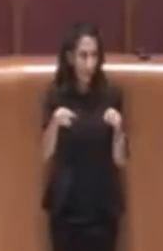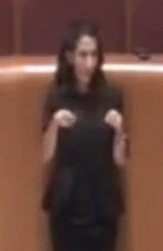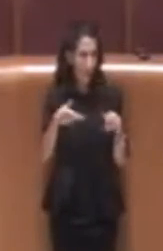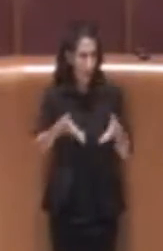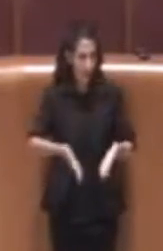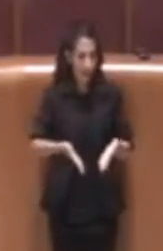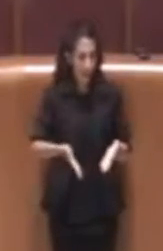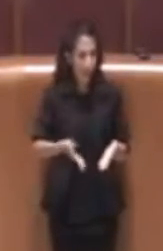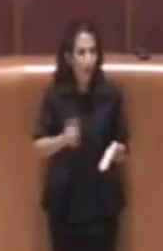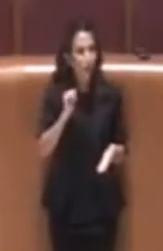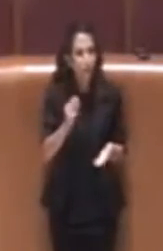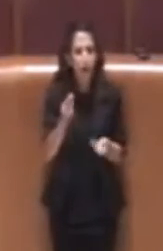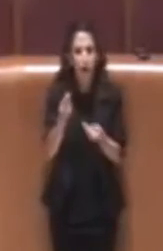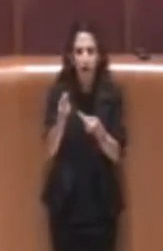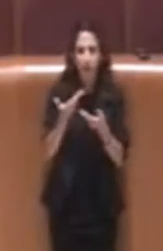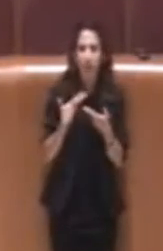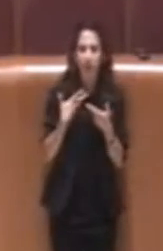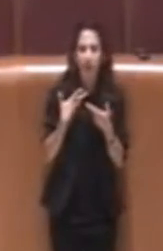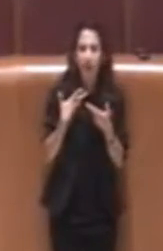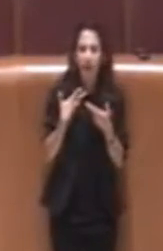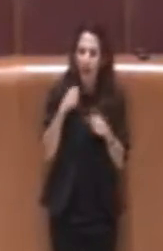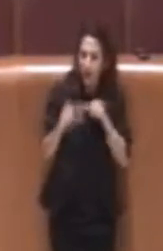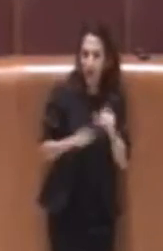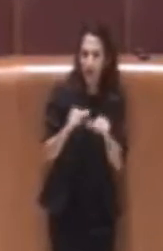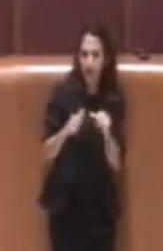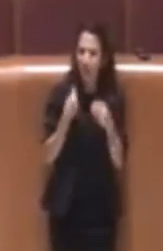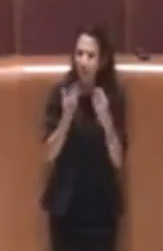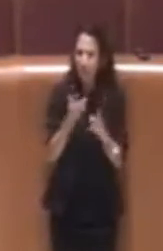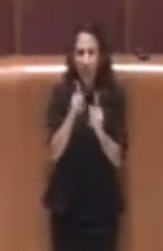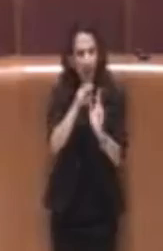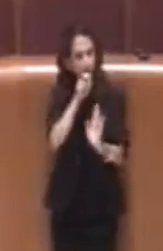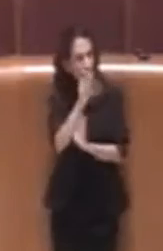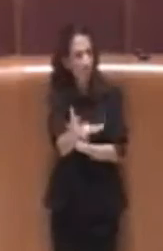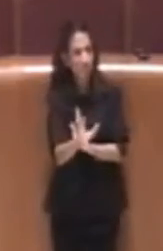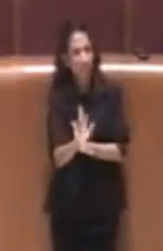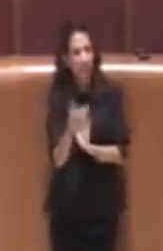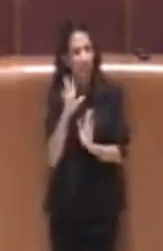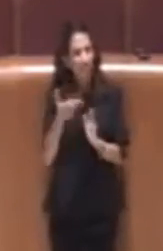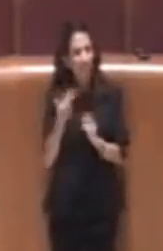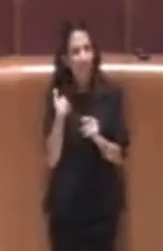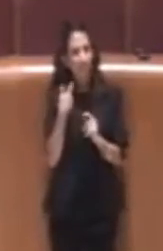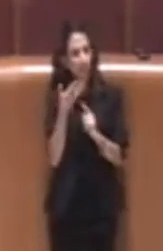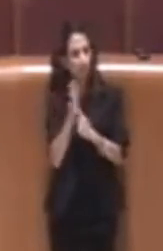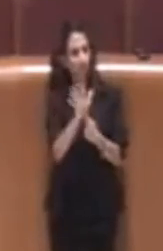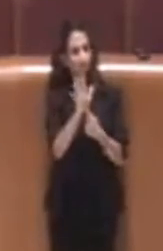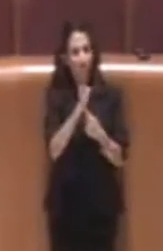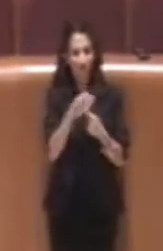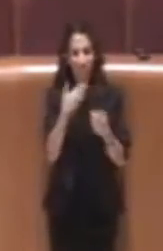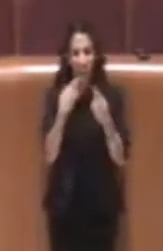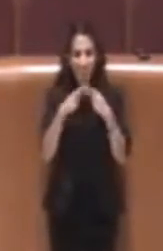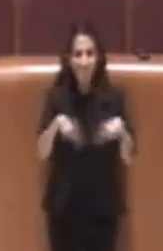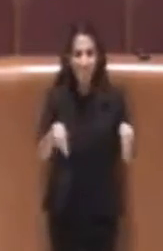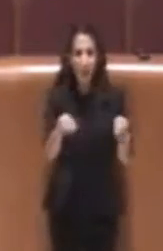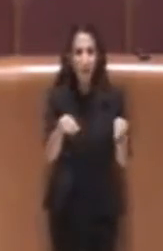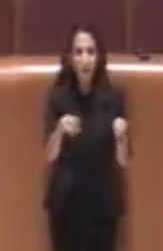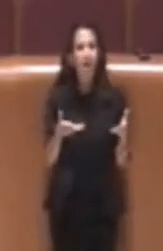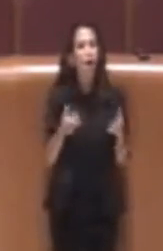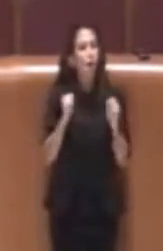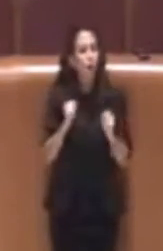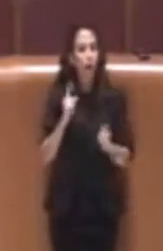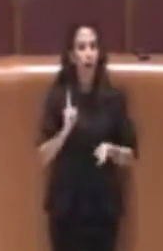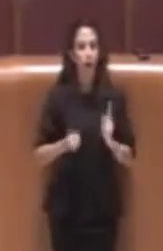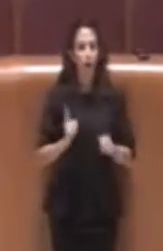la differenza, come diceva la Grancio. Diamo questo segnale, facciamo vedere che l'Assemblea capitolina